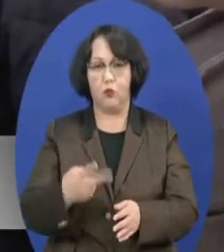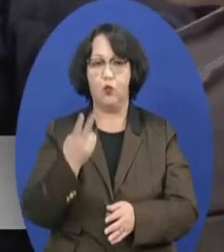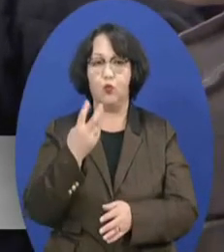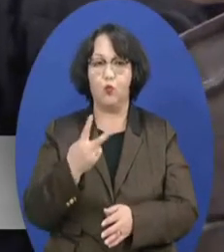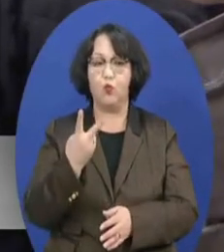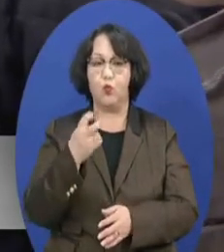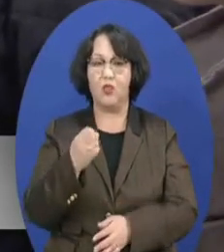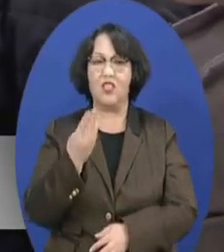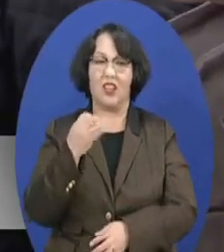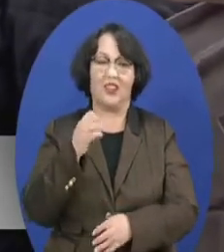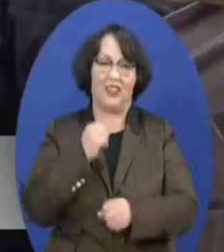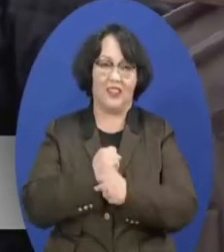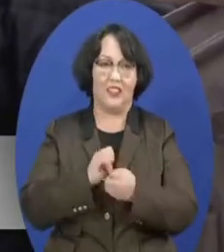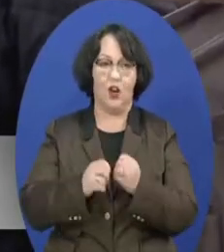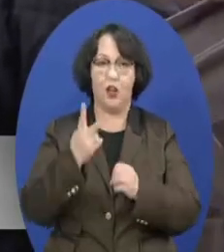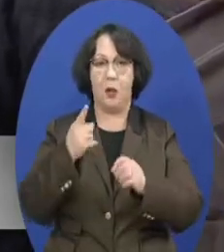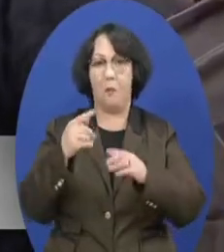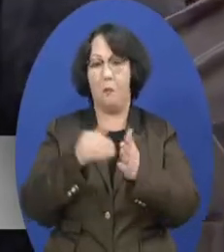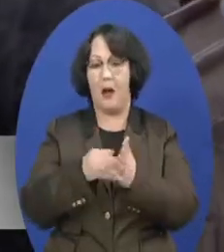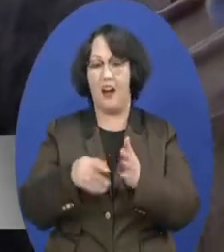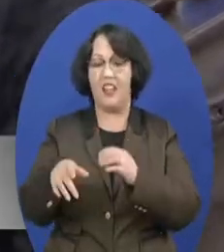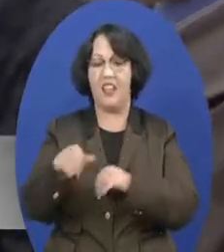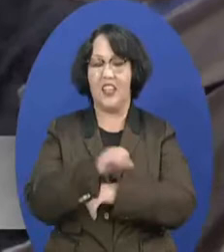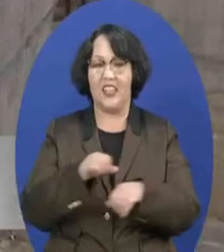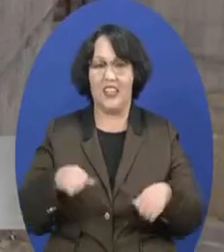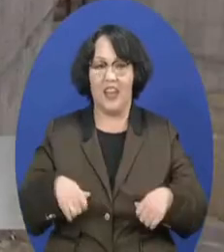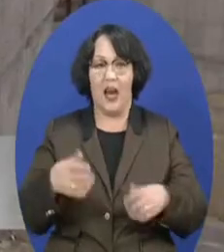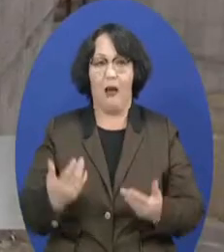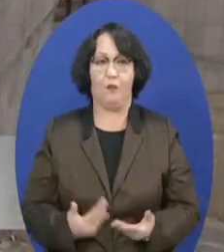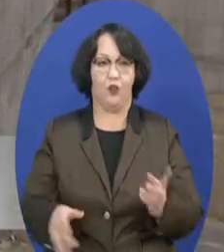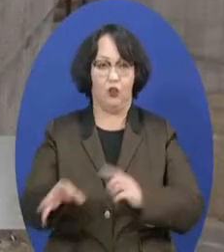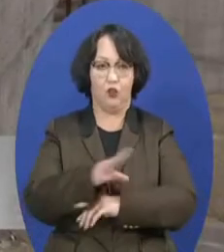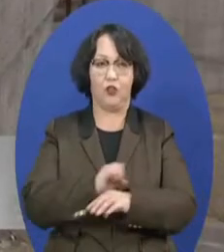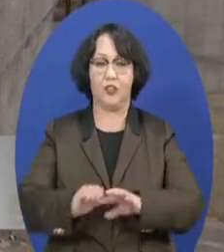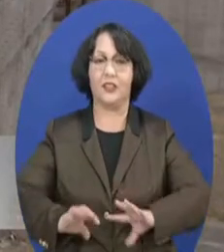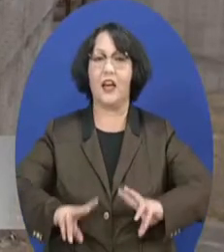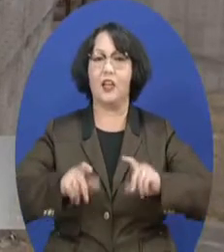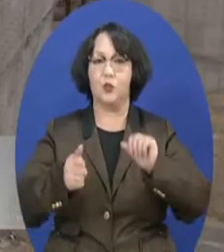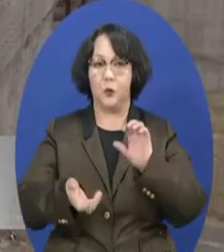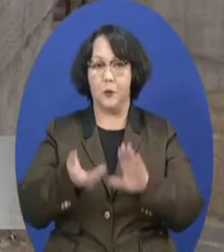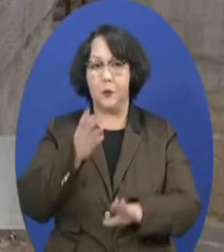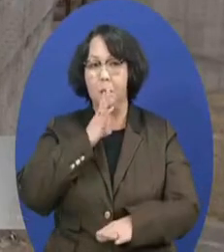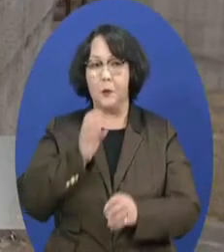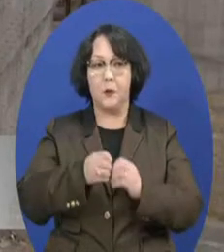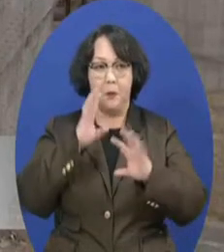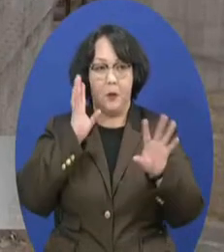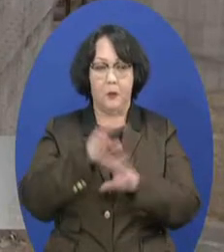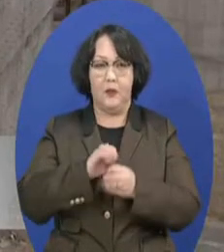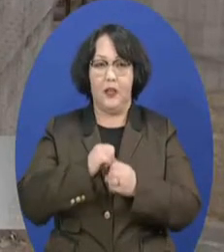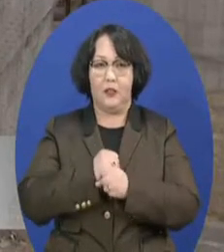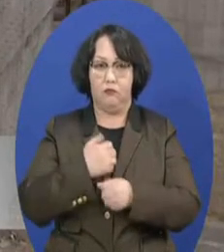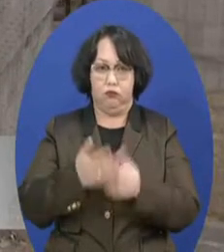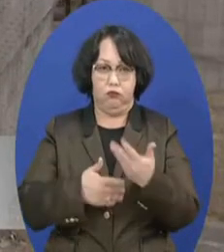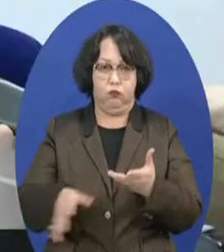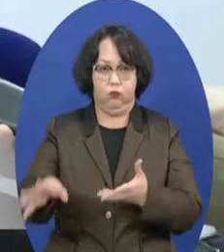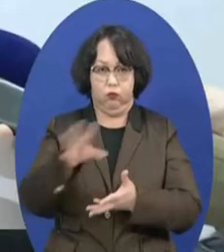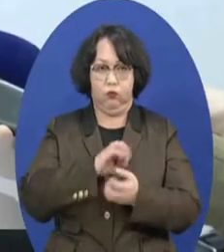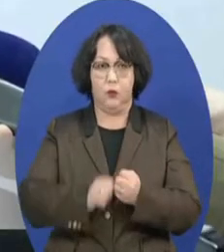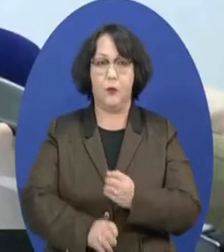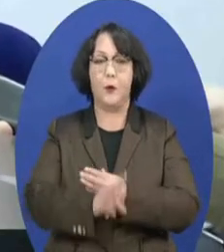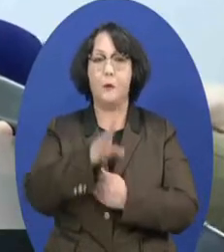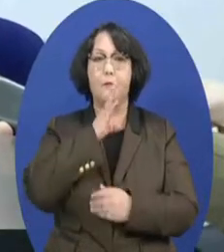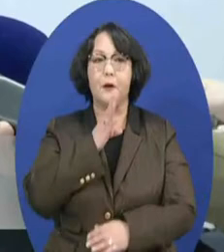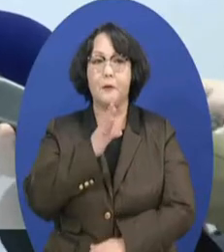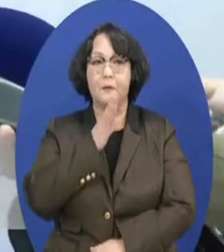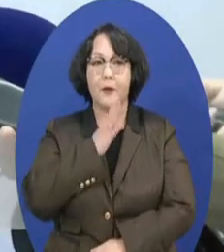төвд амьдарч байгаа 28,000 иргэний амьдрах орчин илүү таатай болж байгаа юм. Энэ онд бүтээн байгуулалтын ажил бүрэн дуусах төлөвлөгөөтэй байна.